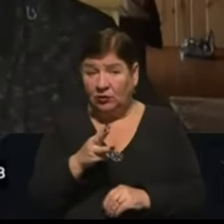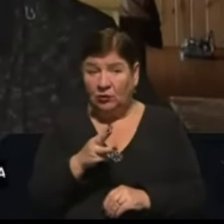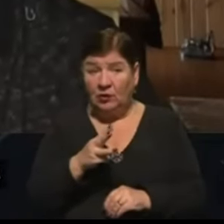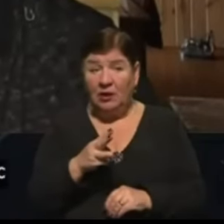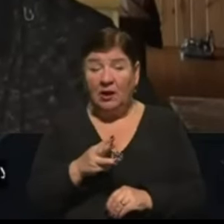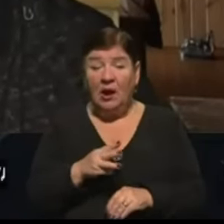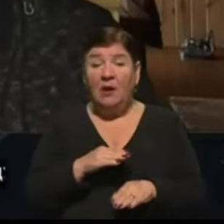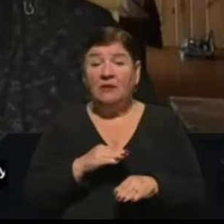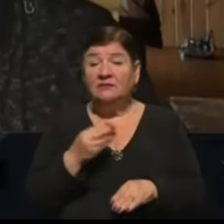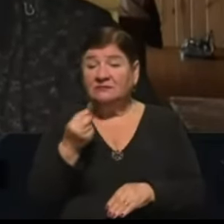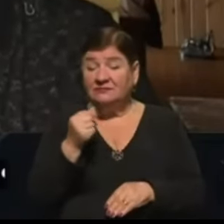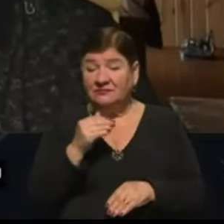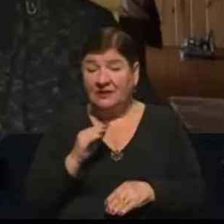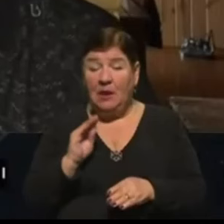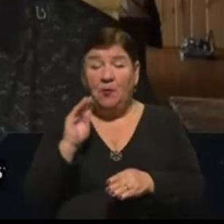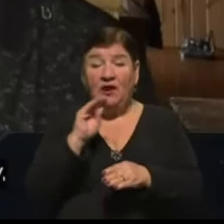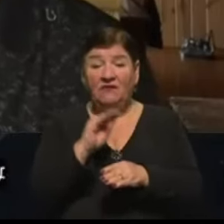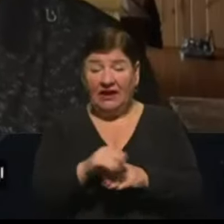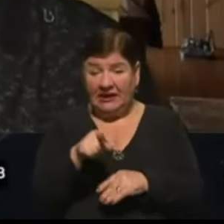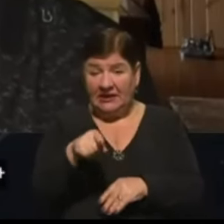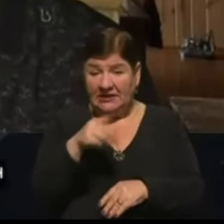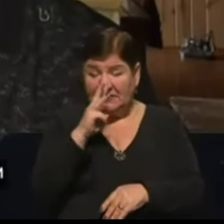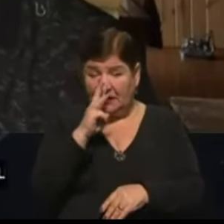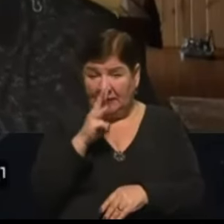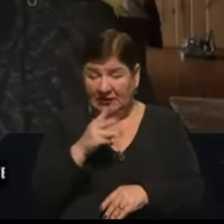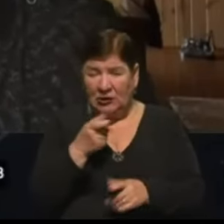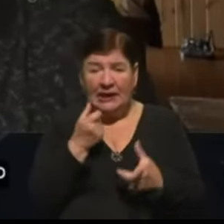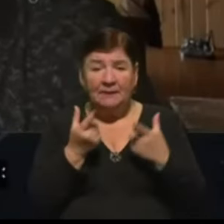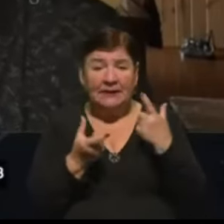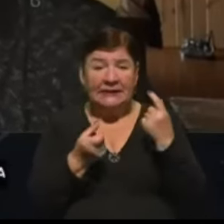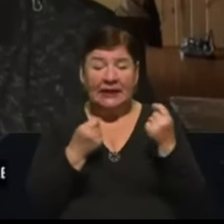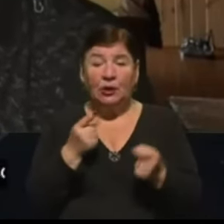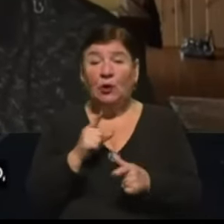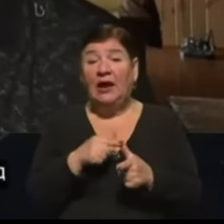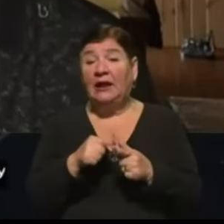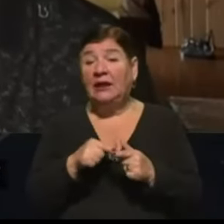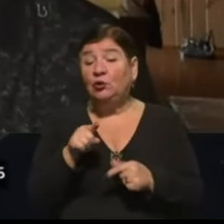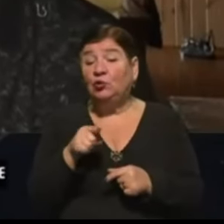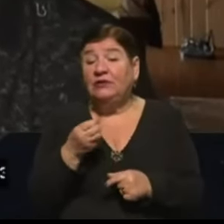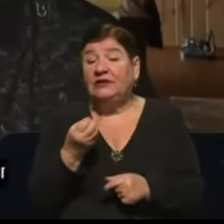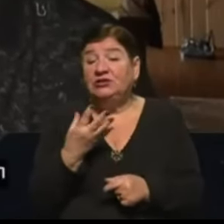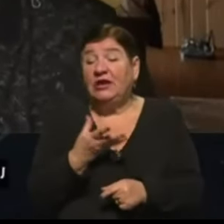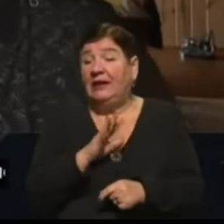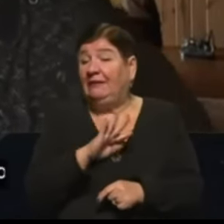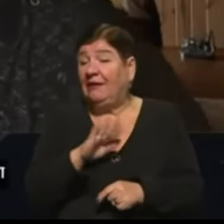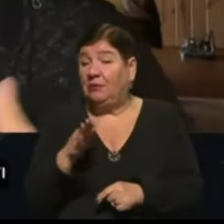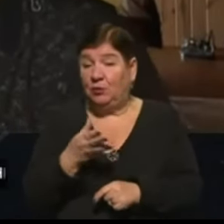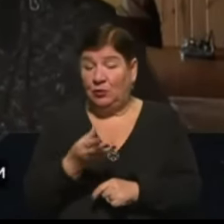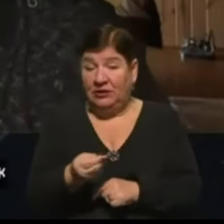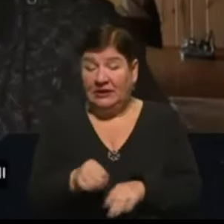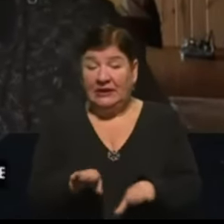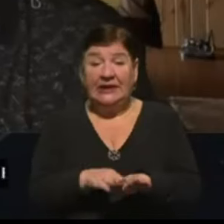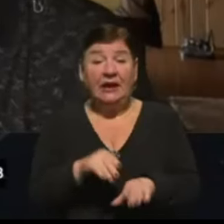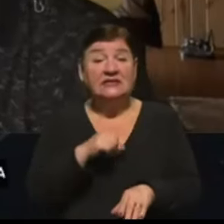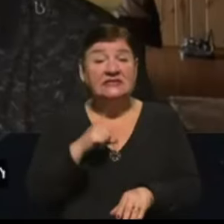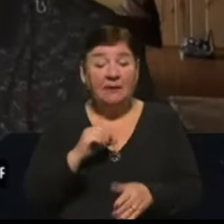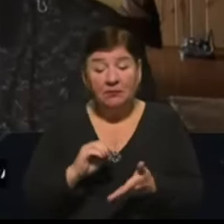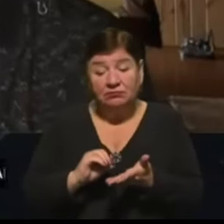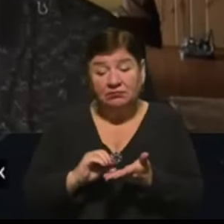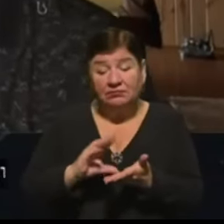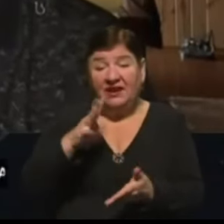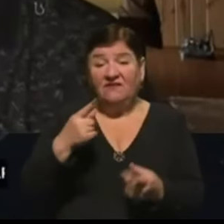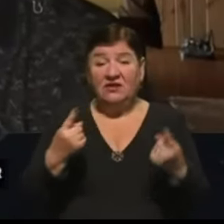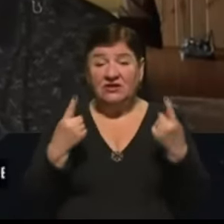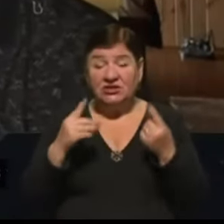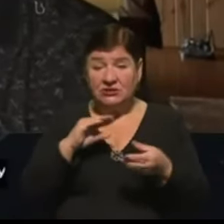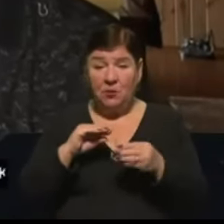не покриває їх зарплатні навіть елементарно, а тут ще й неплати йдуть, розумієте? І там так само накопичуються